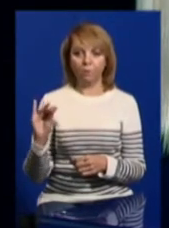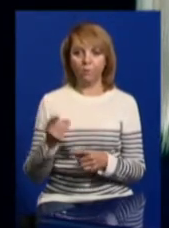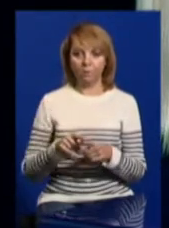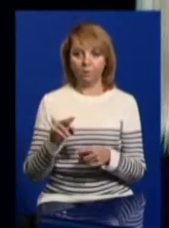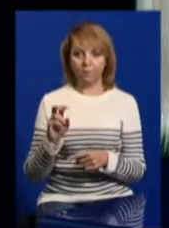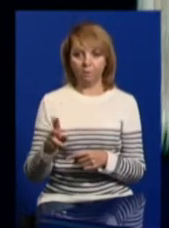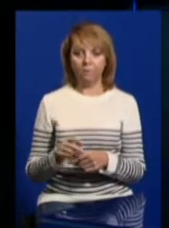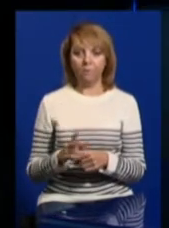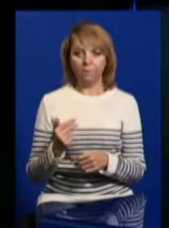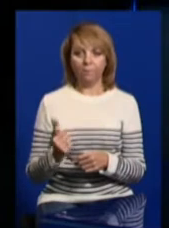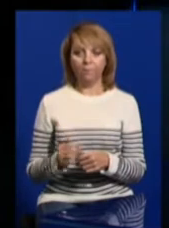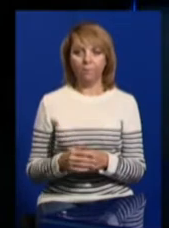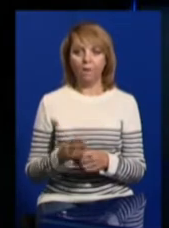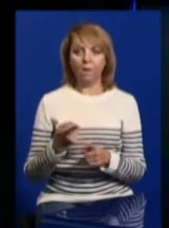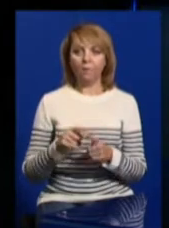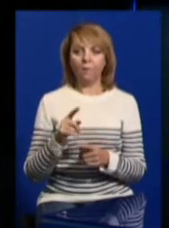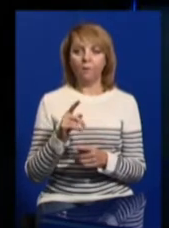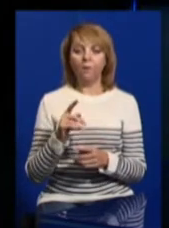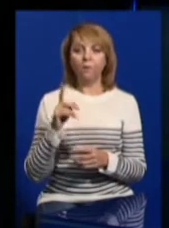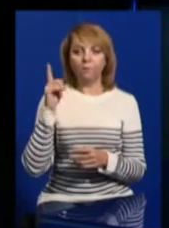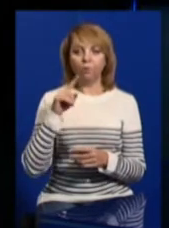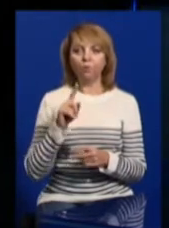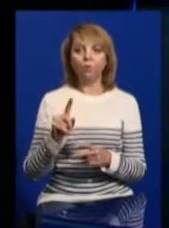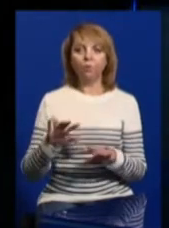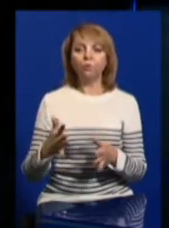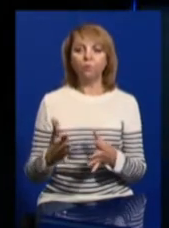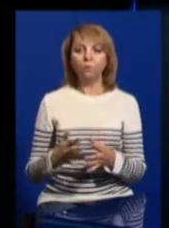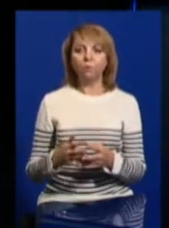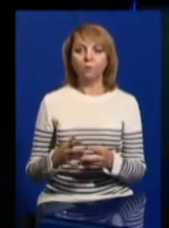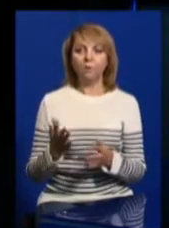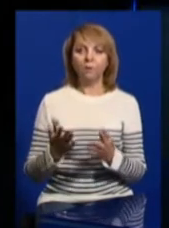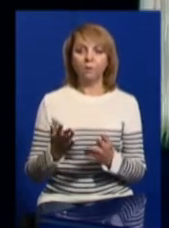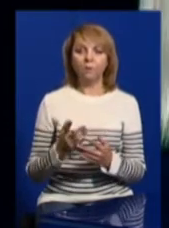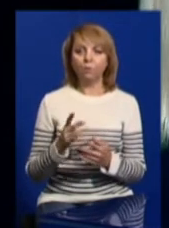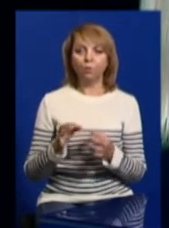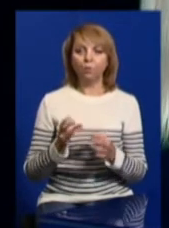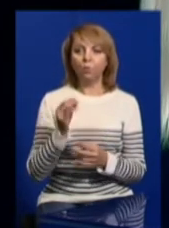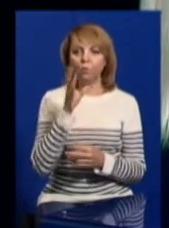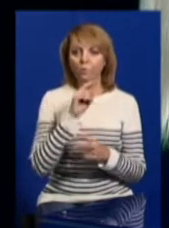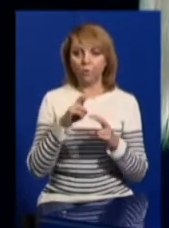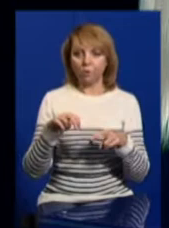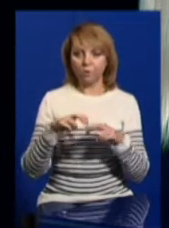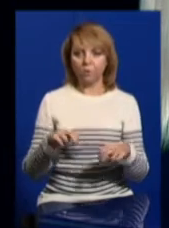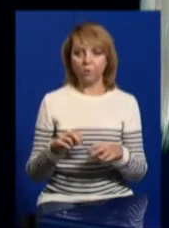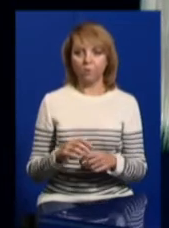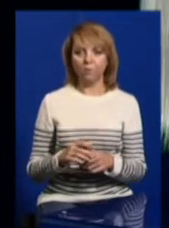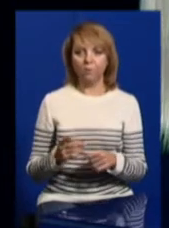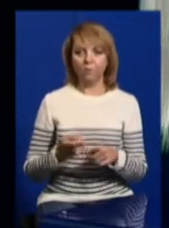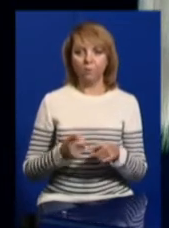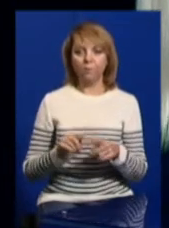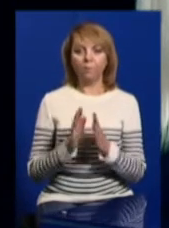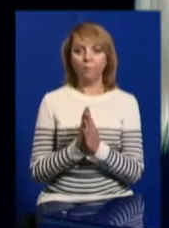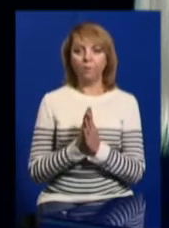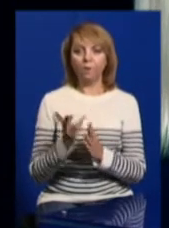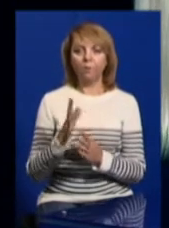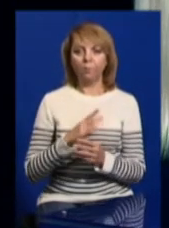так відбулося? Так. Чи відомо, що сталося, чи... Поки що суд не встиг розглянути ці клопотання, так, які